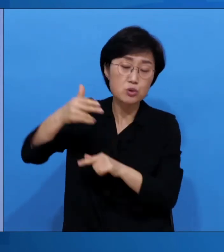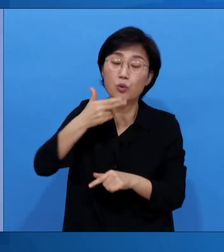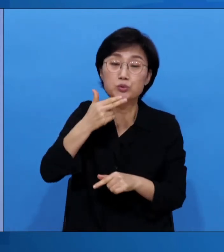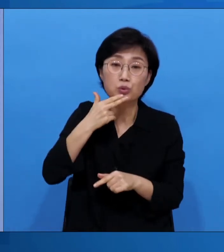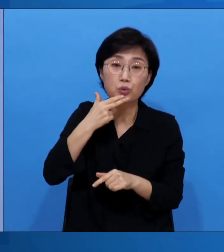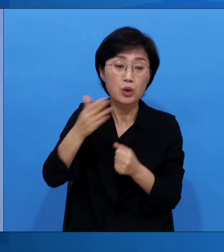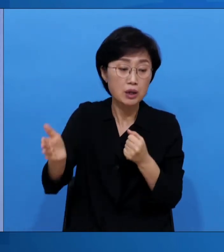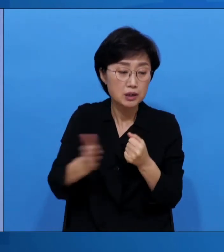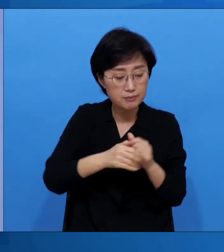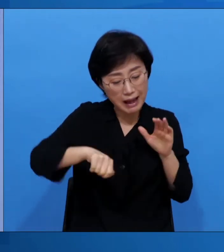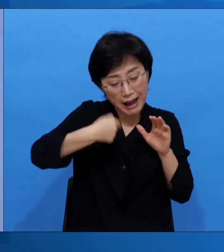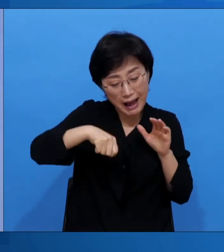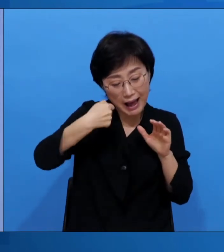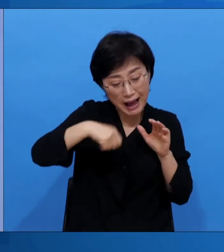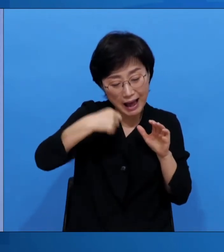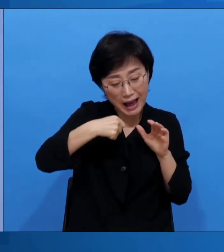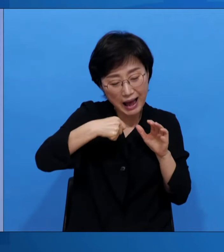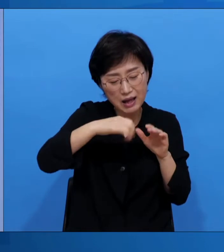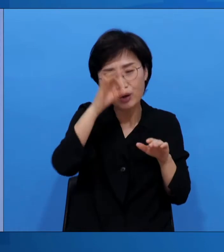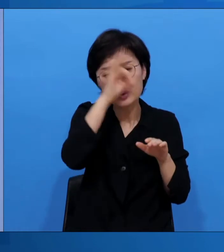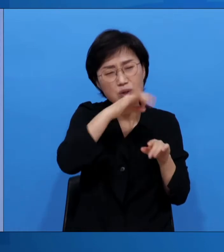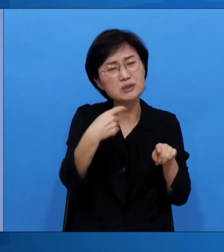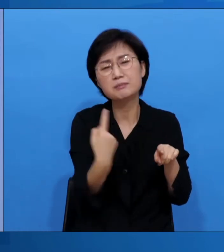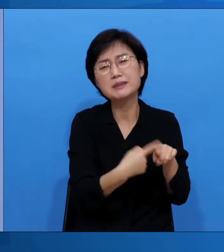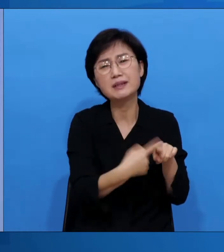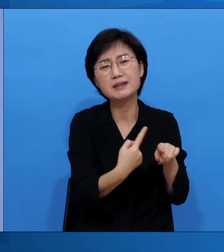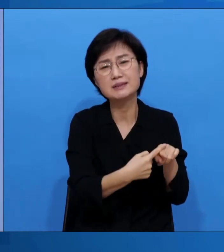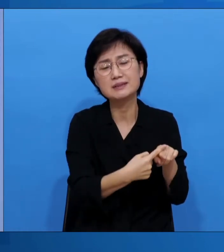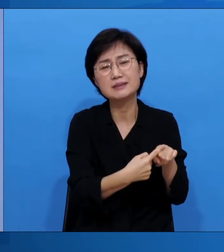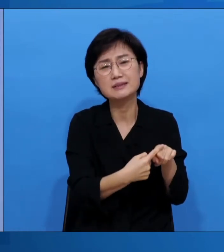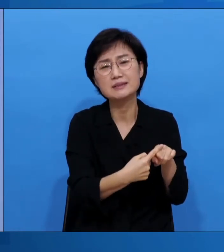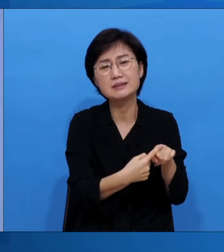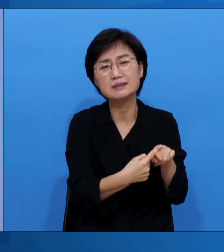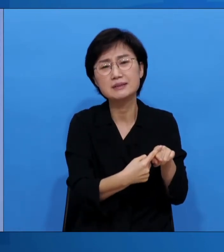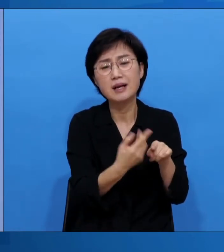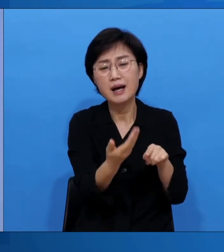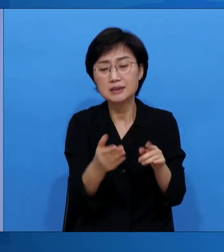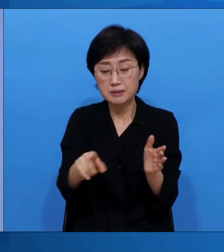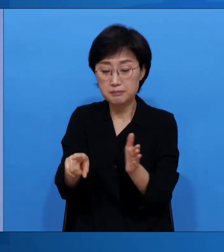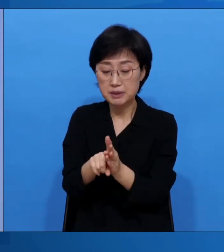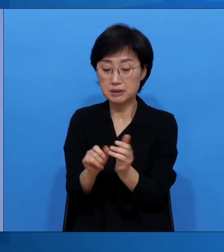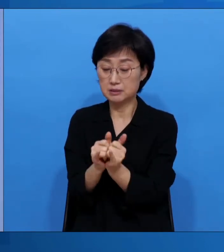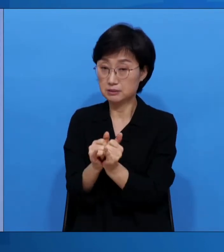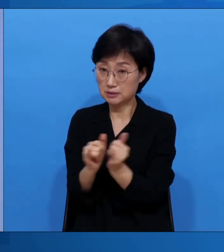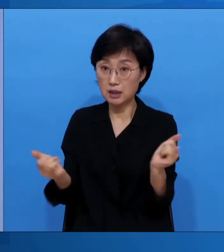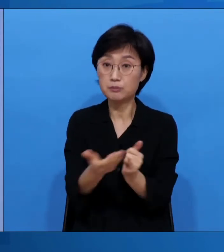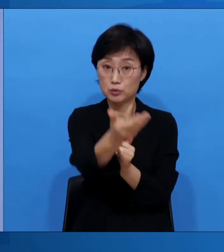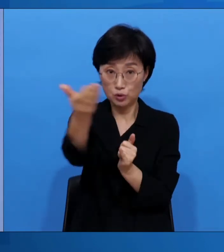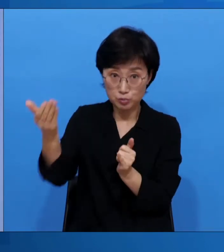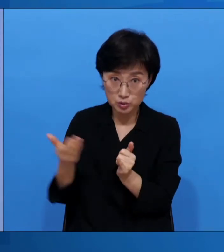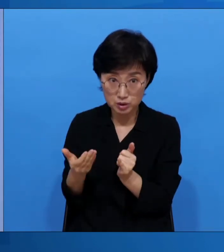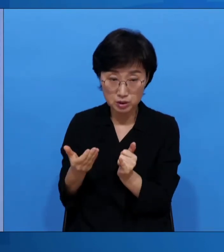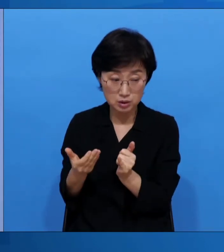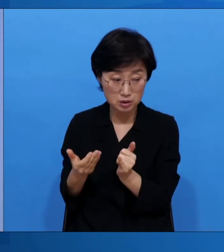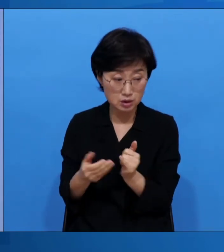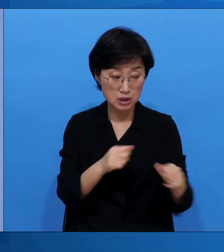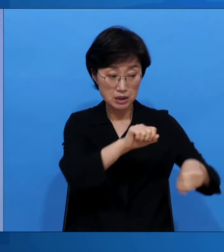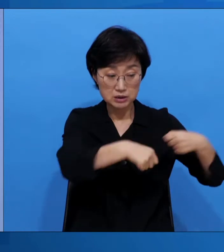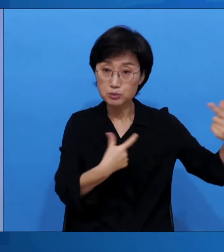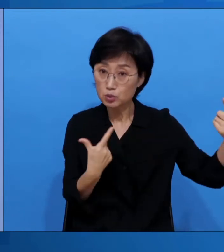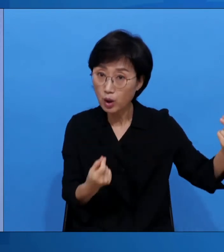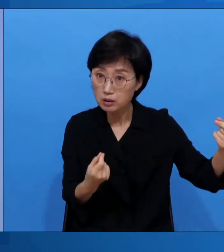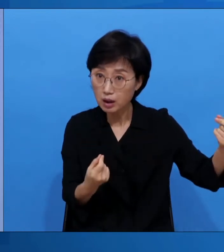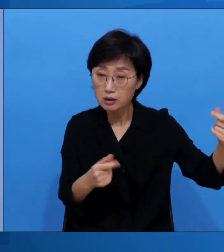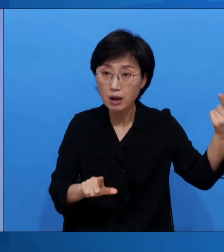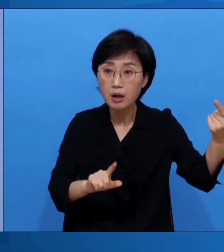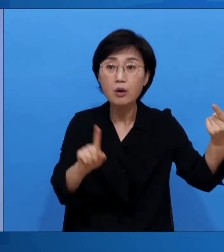is simply eat well. 그게 짐승 수준입니다. But that's the same 근데 우리가 standard as 신자가 짐승 수준 되면 안 되죠. same standard as animals, and as believers, we